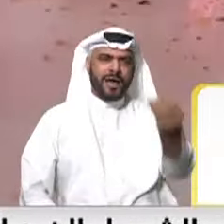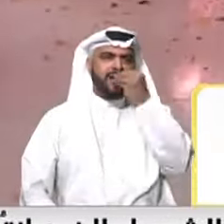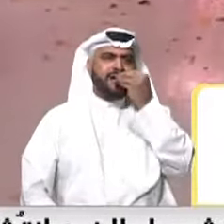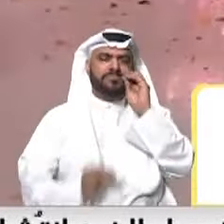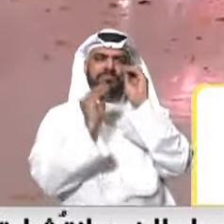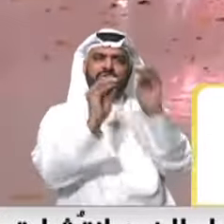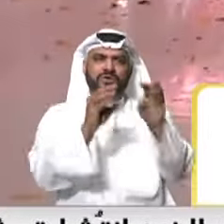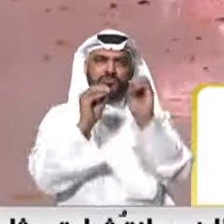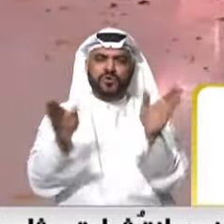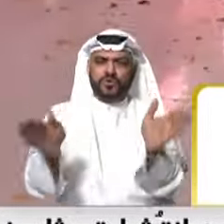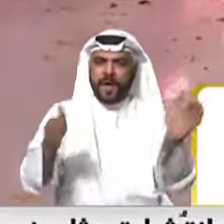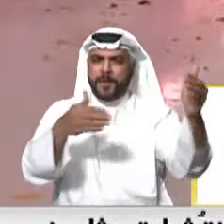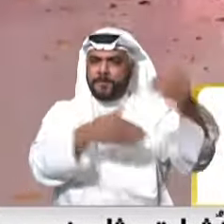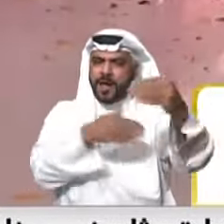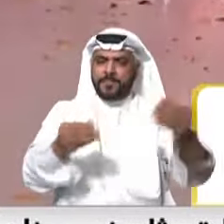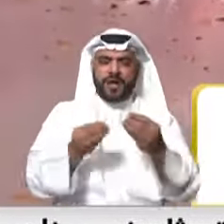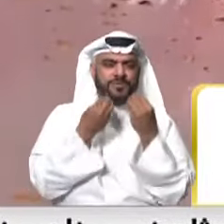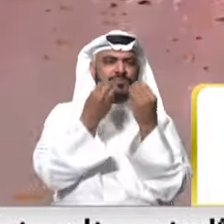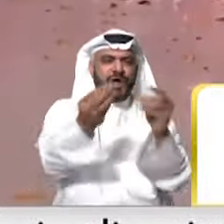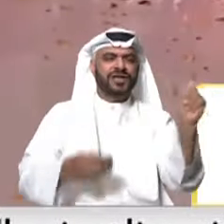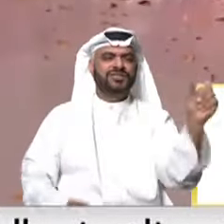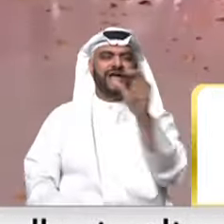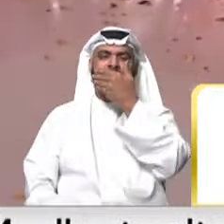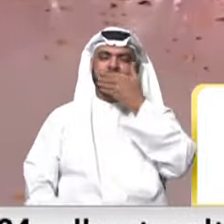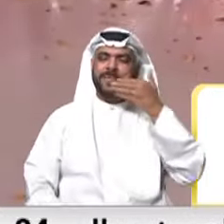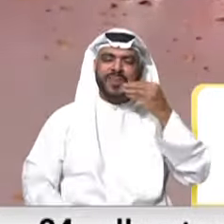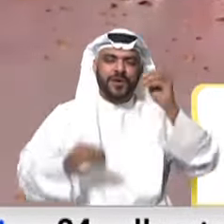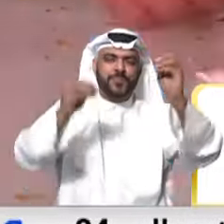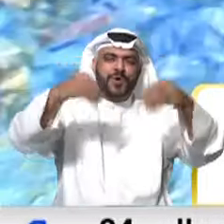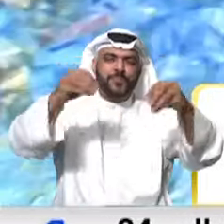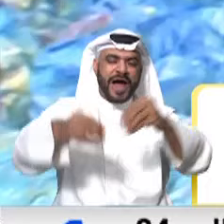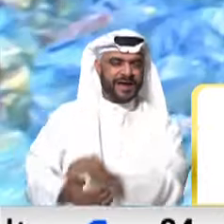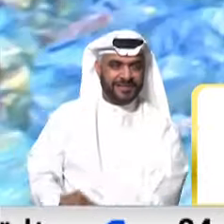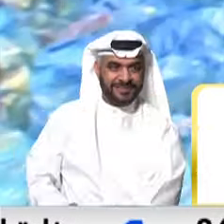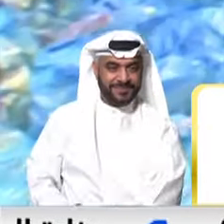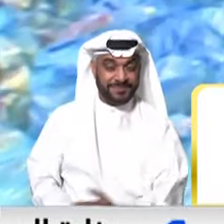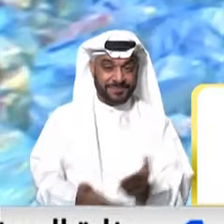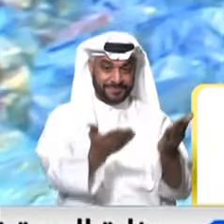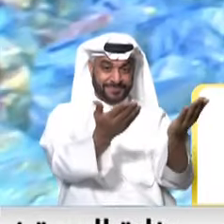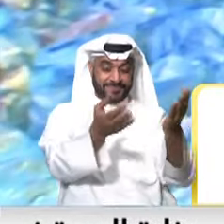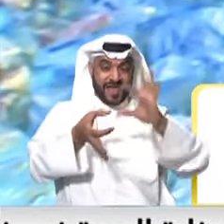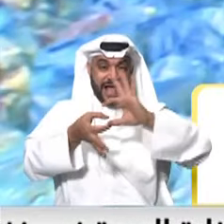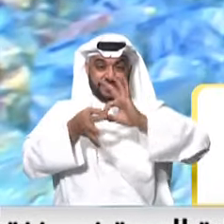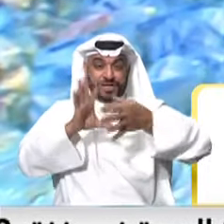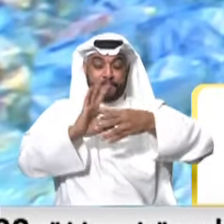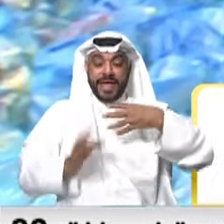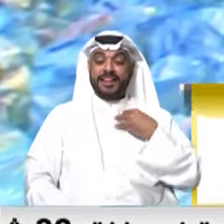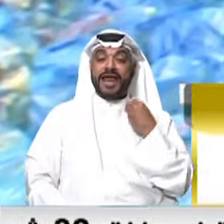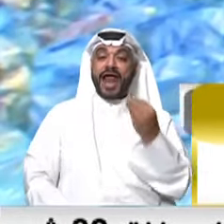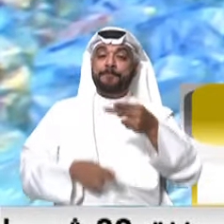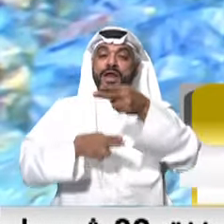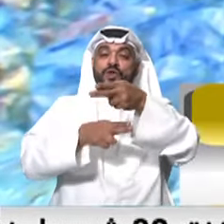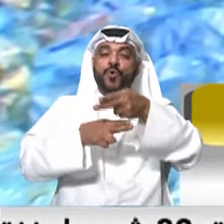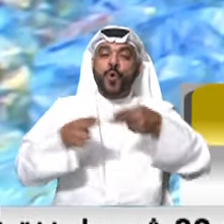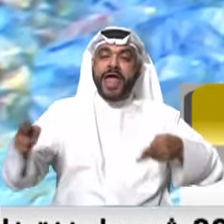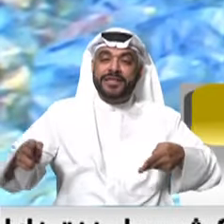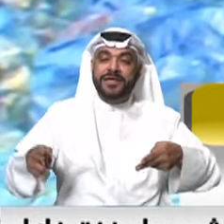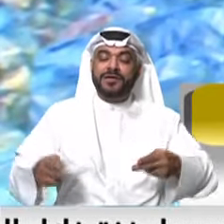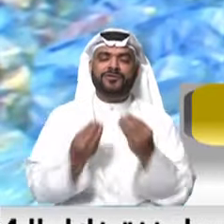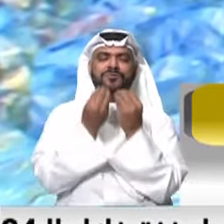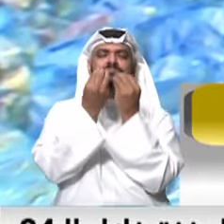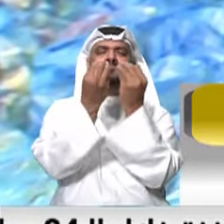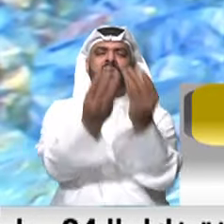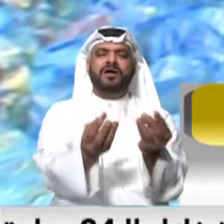التي نفذت خلال شهر رمضان المبارك. تختتم جمعية الرحمة العالمية بدولة الكويت